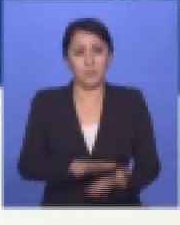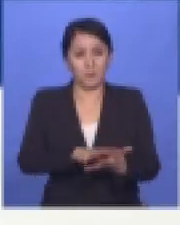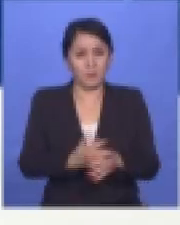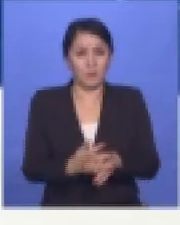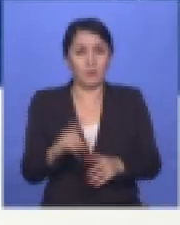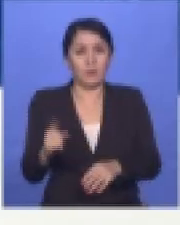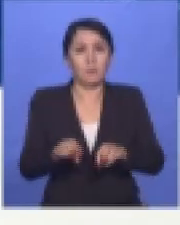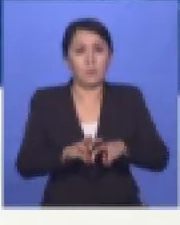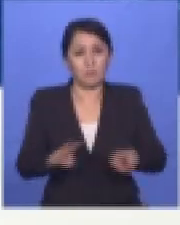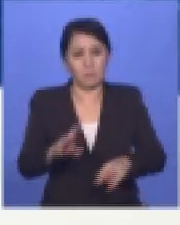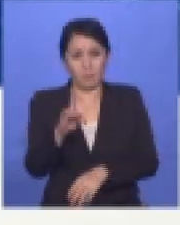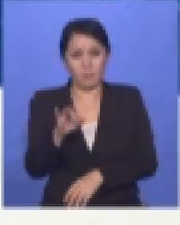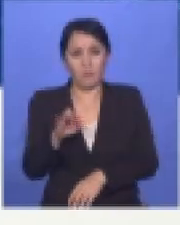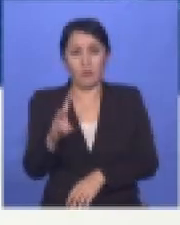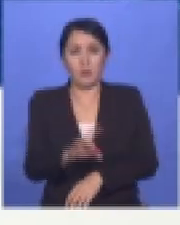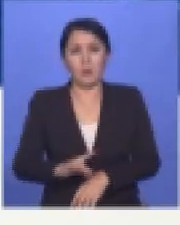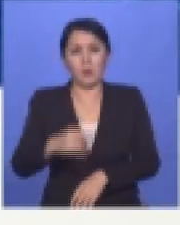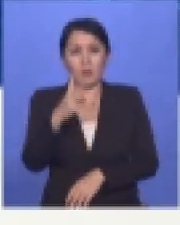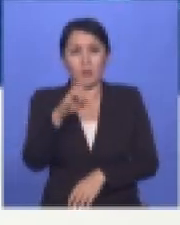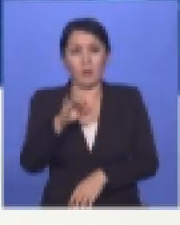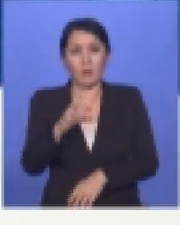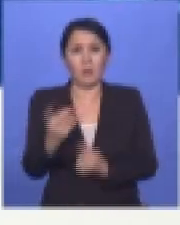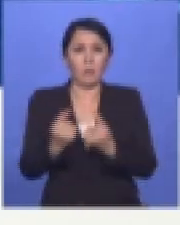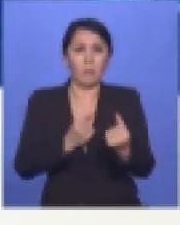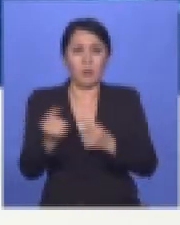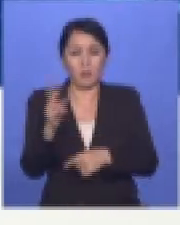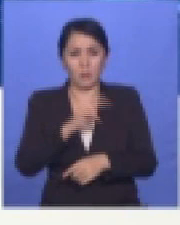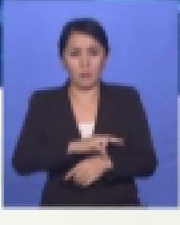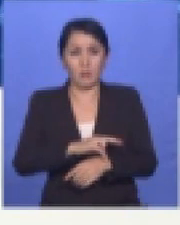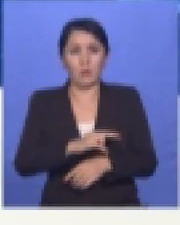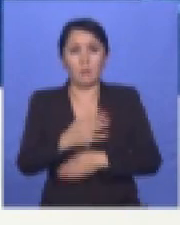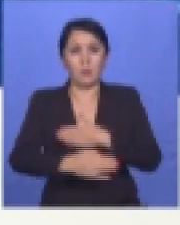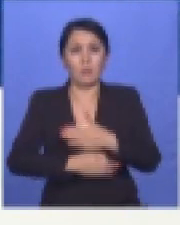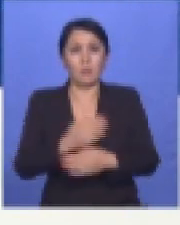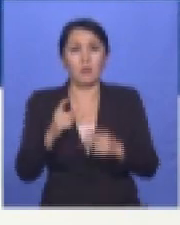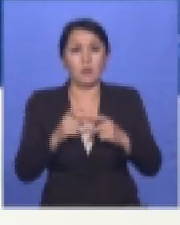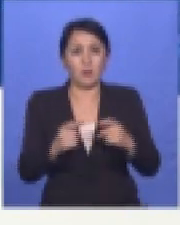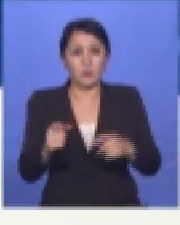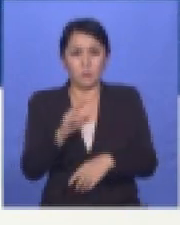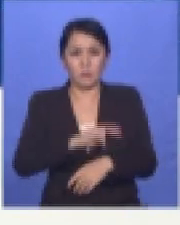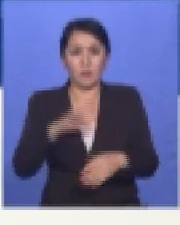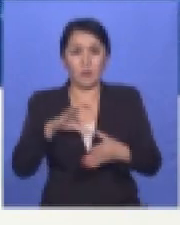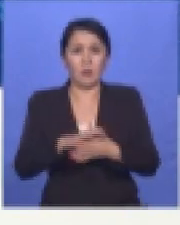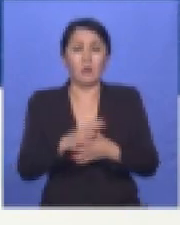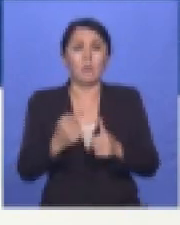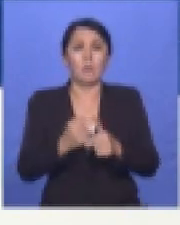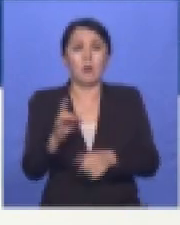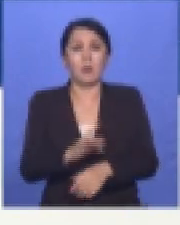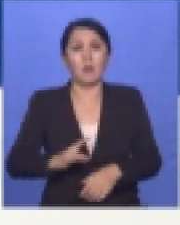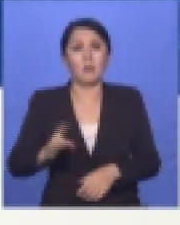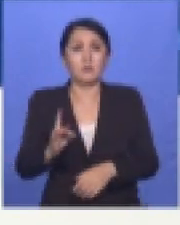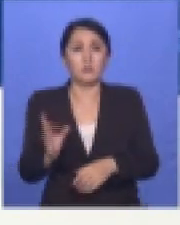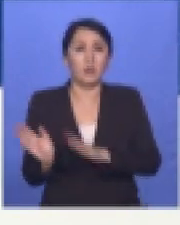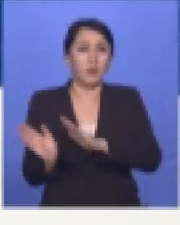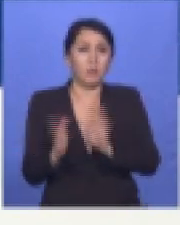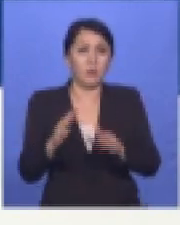Ауыл шаруашылығы министрі Айдарбек Сапаров Шалақын аудандағы егін орағының барысымен және диқандардың жұмысымен де танысты. Аталған аудандағы орақ науқаны